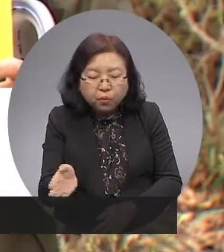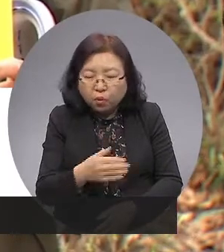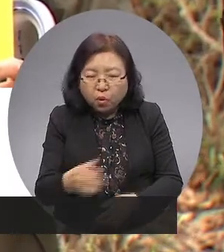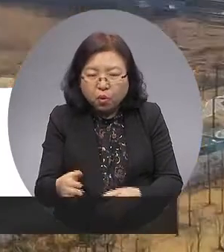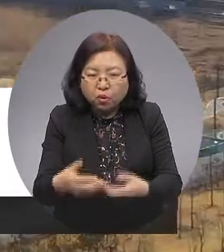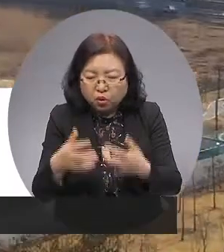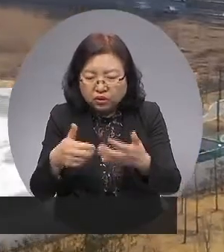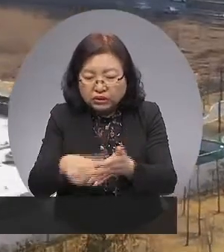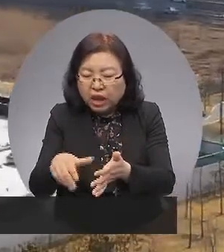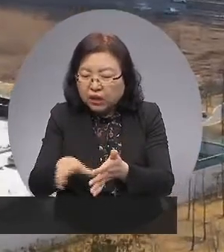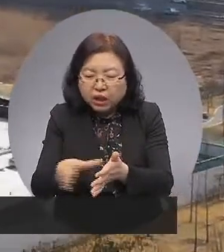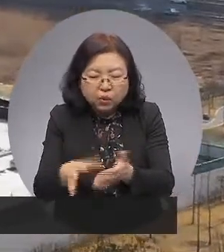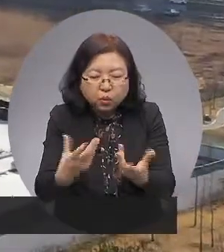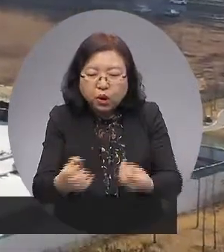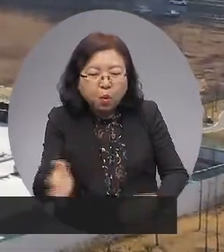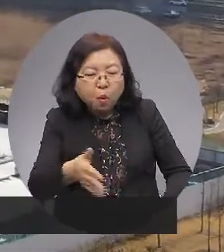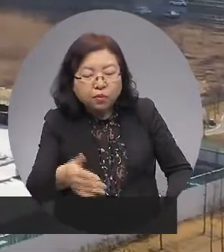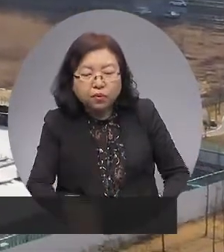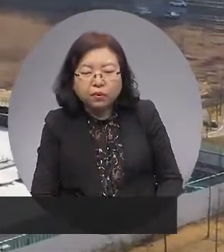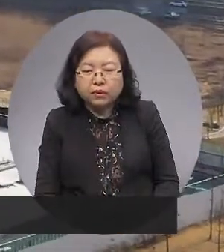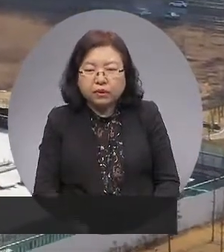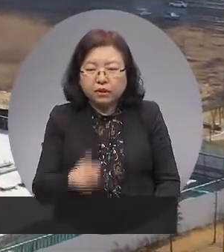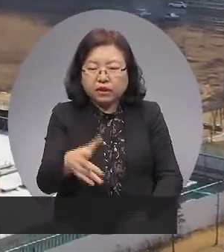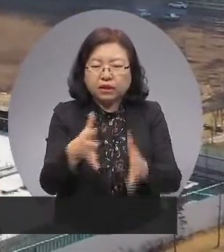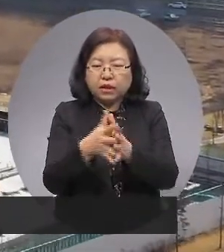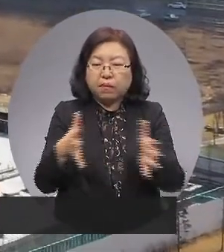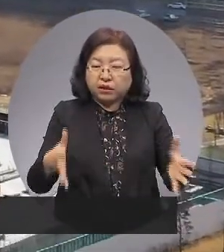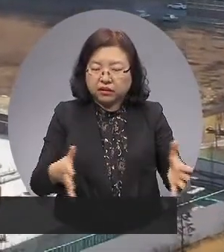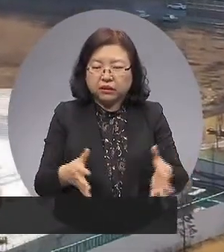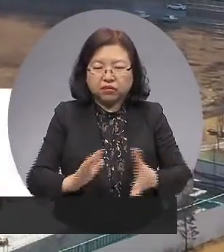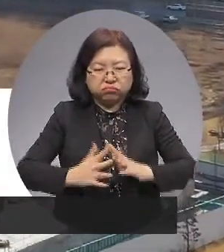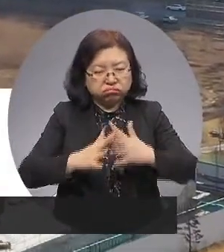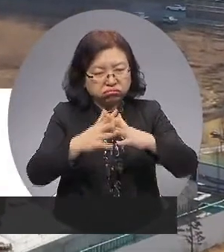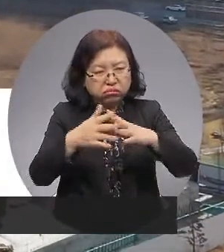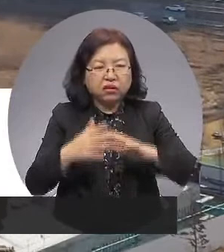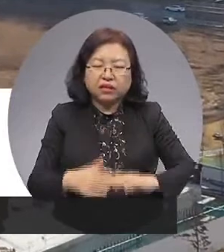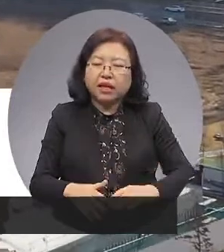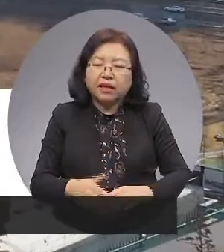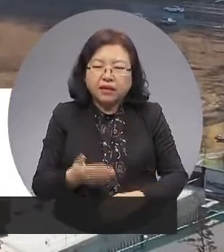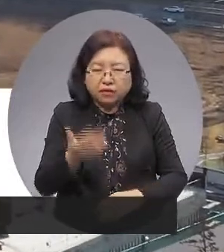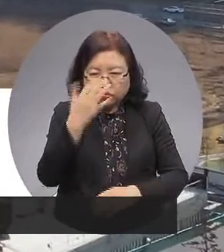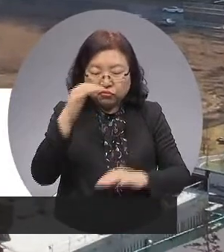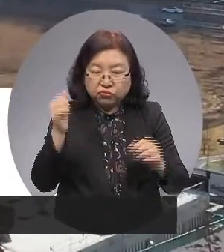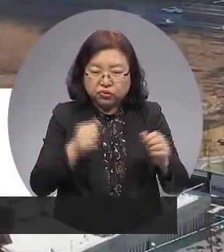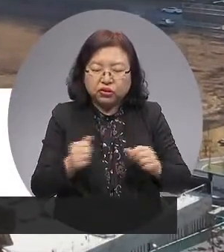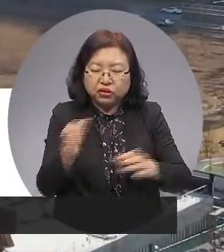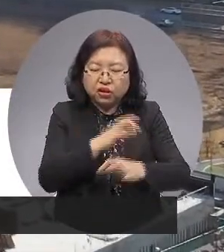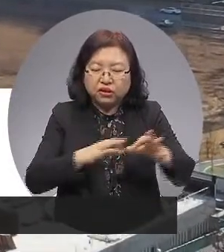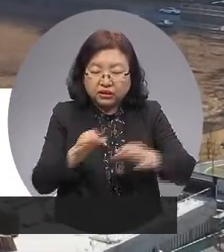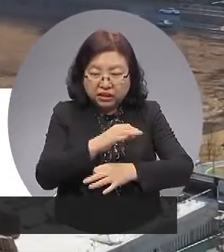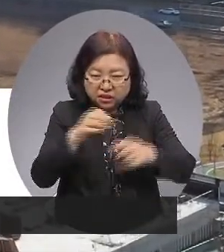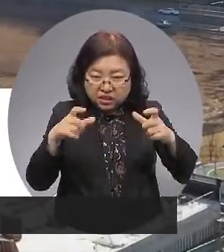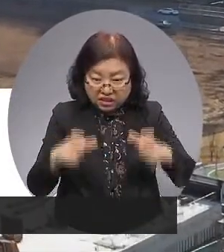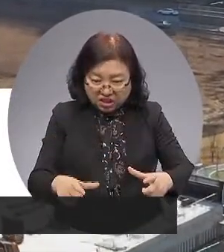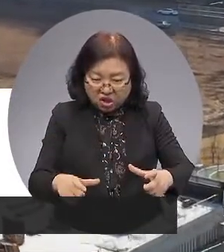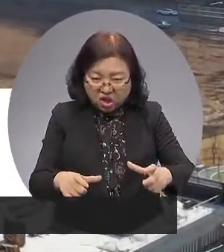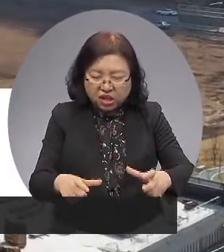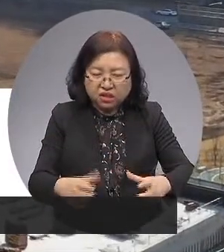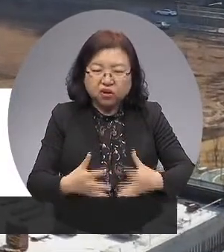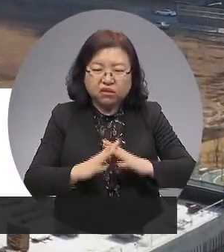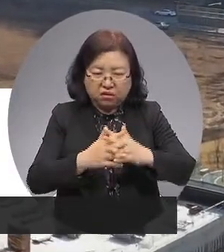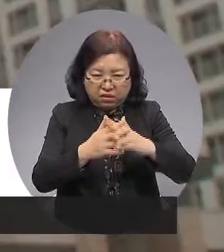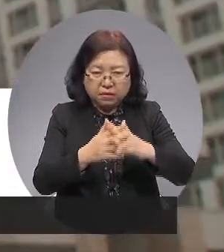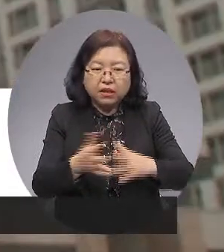있기 때문에 이 아파트가 들어선 건 분양가 상한이 적용되는 충북 경제자유구역의 공공택지.